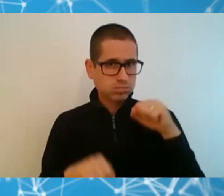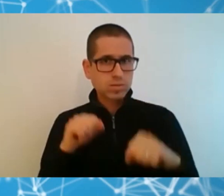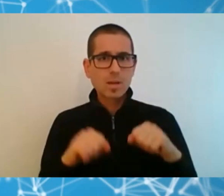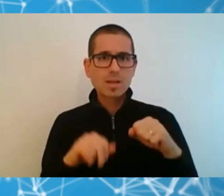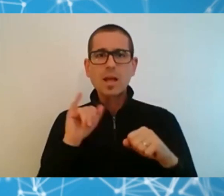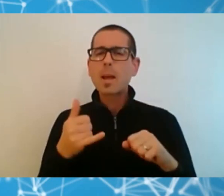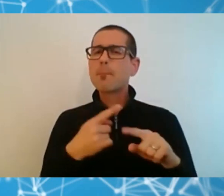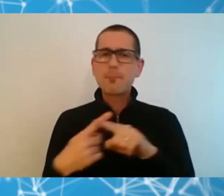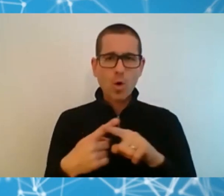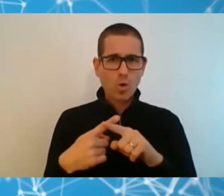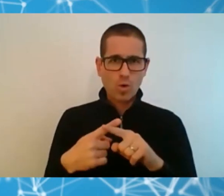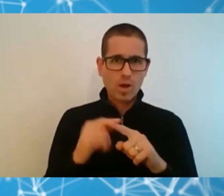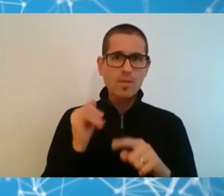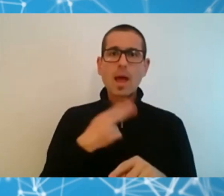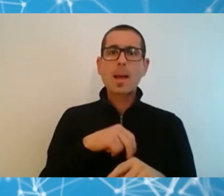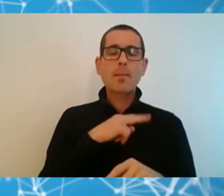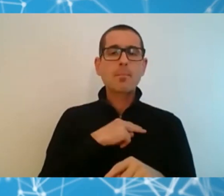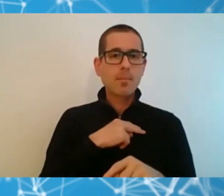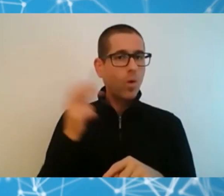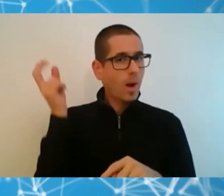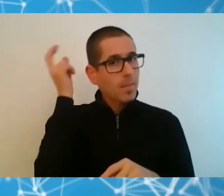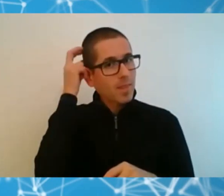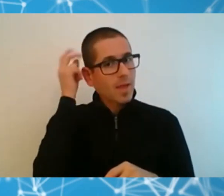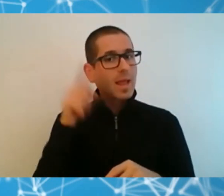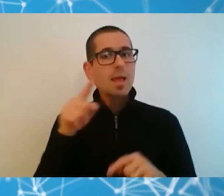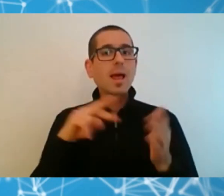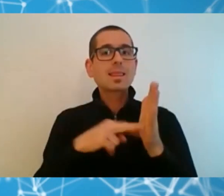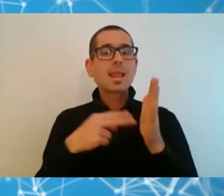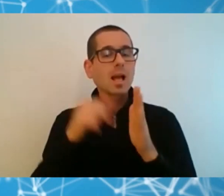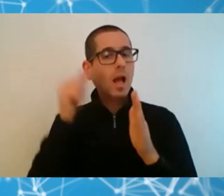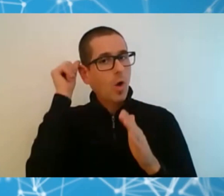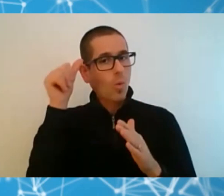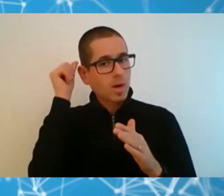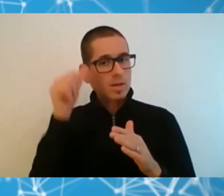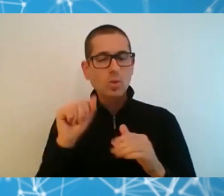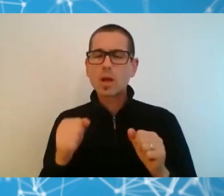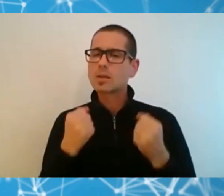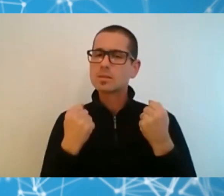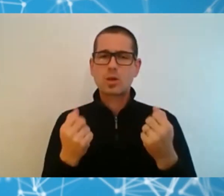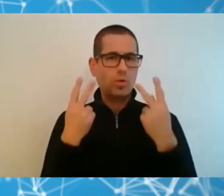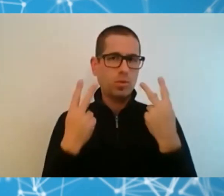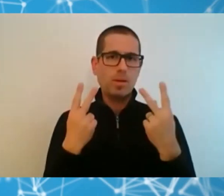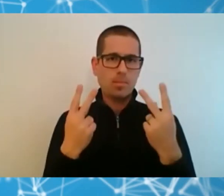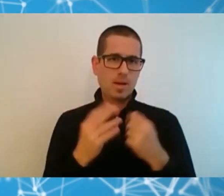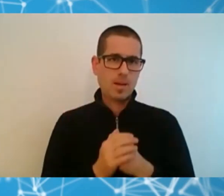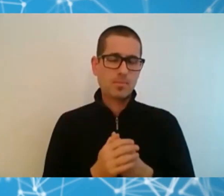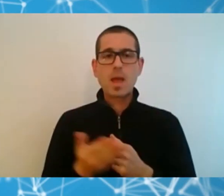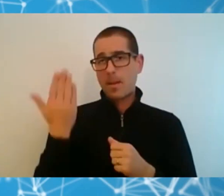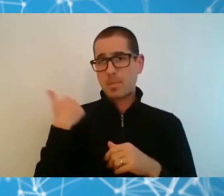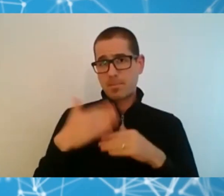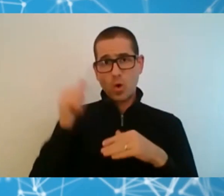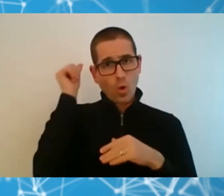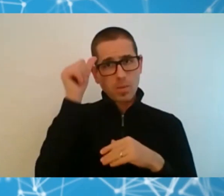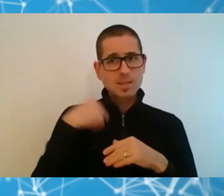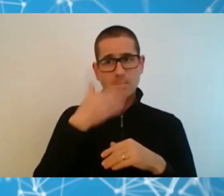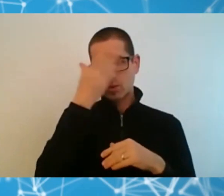ta kohlearni implant in seveda tehnika operativna je izredno važna. Mogoče sem prej pri operaciji pozabil omeniti,